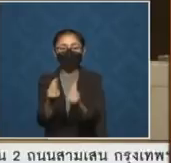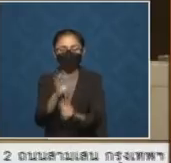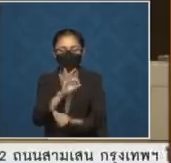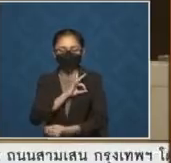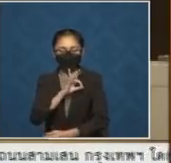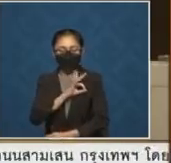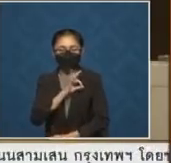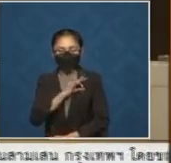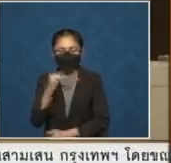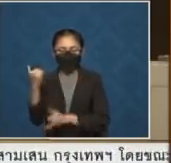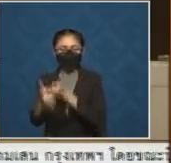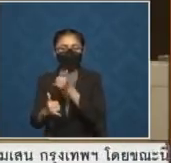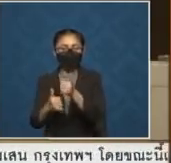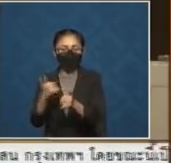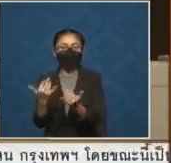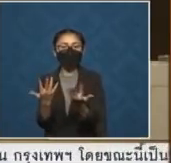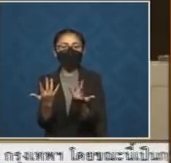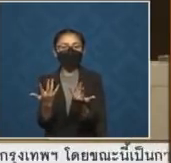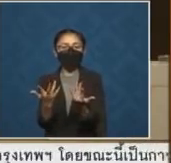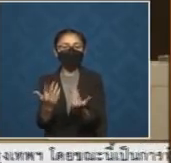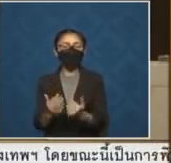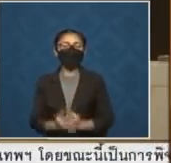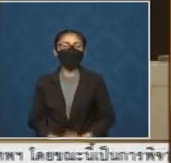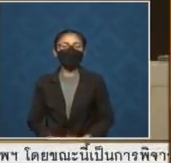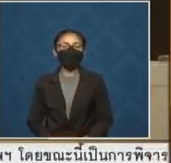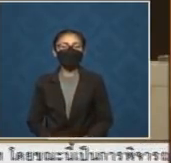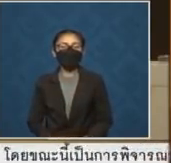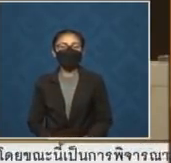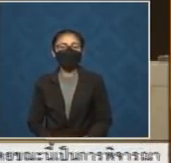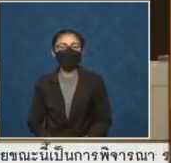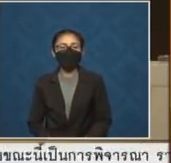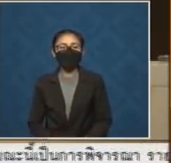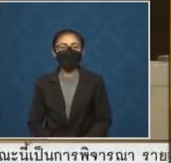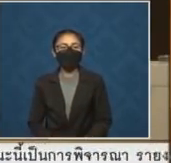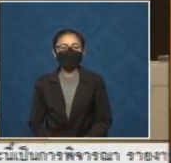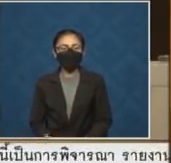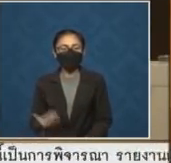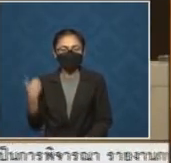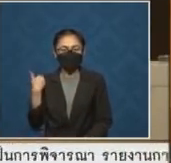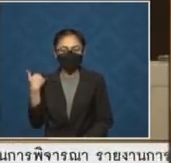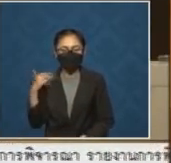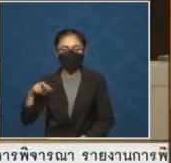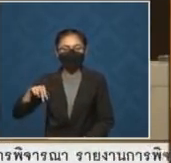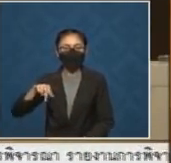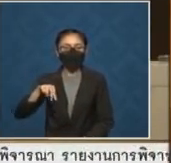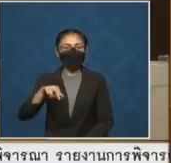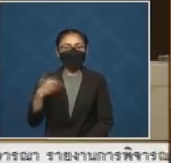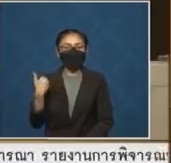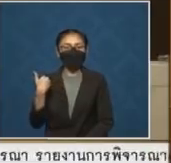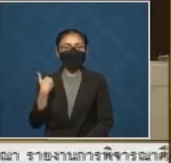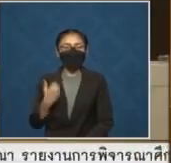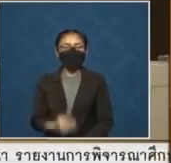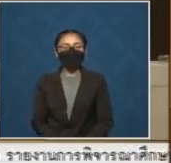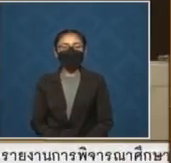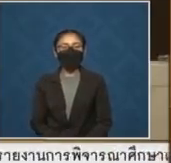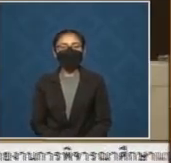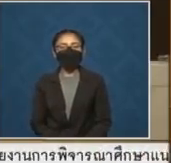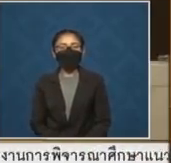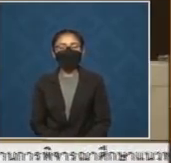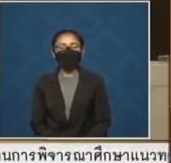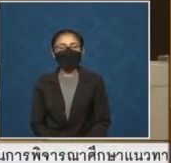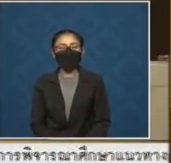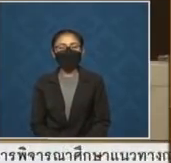นาทีประธานในที่ประชุมคือคุณสุภชัยโพสุนั่นแหละค่ะพยายามกดออดเรียกให้สมาชิกเข้าสู่ที่ประชุมขนาดเดียว